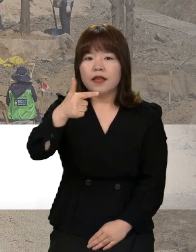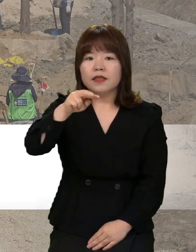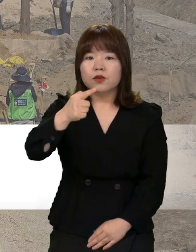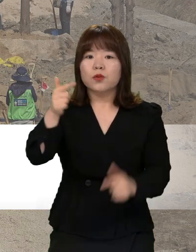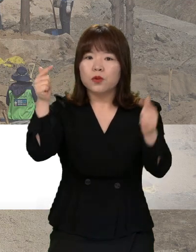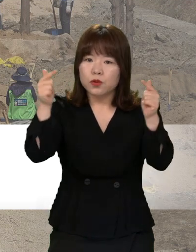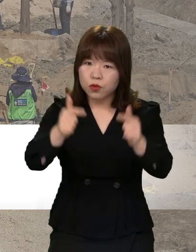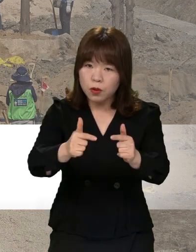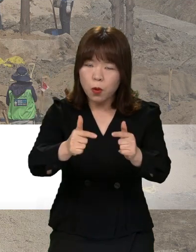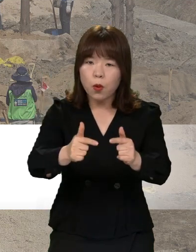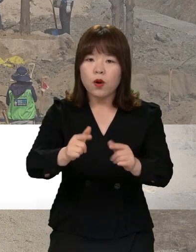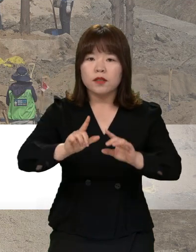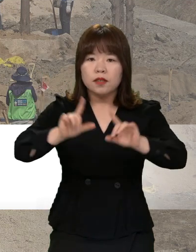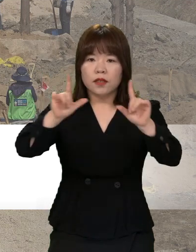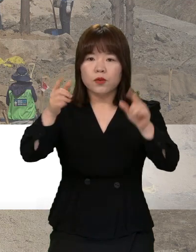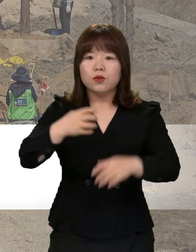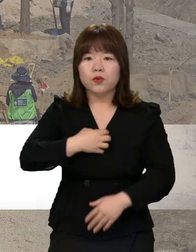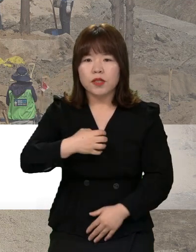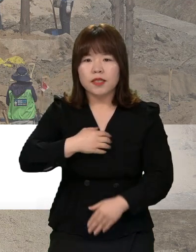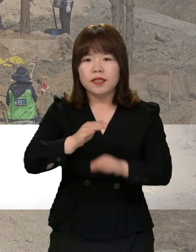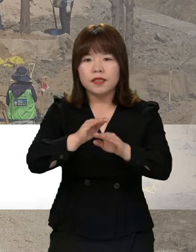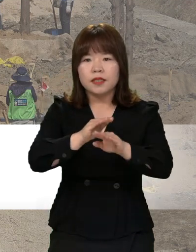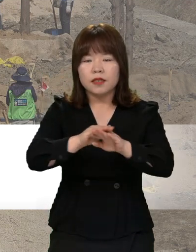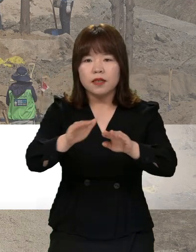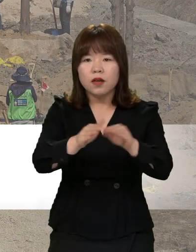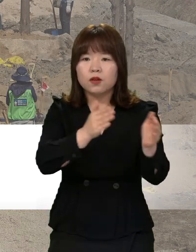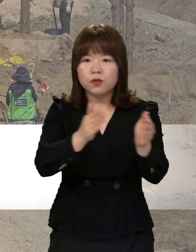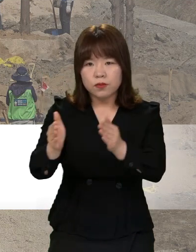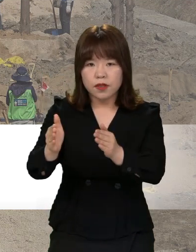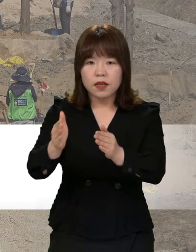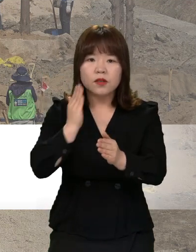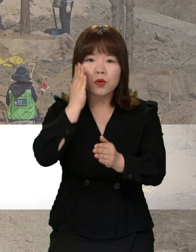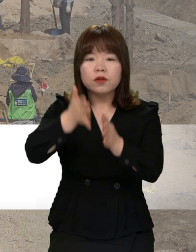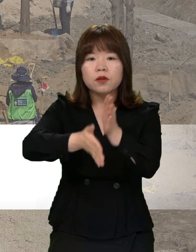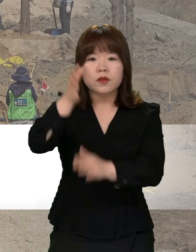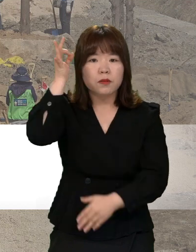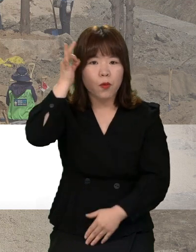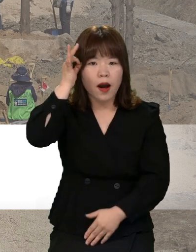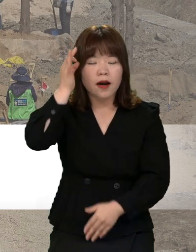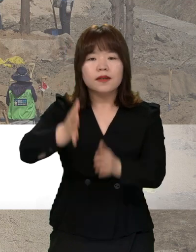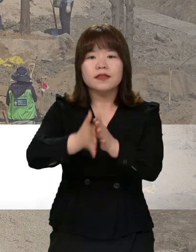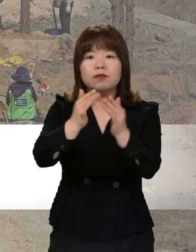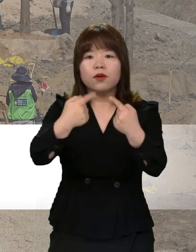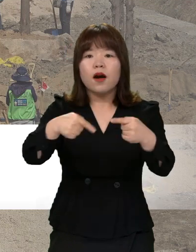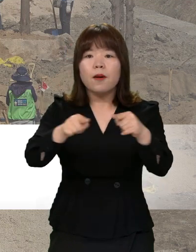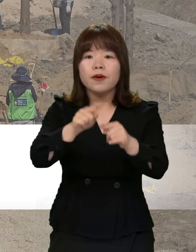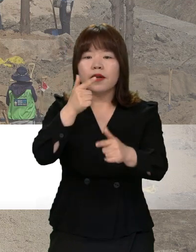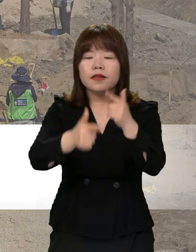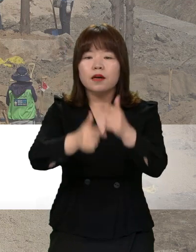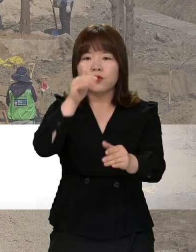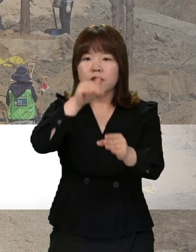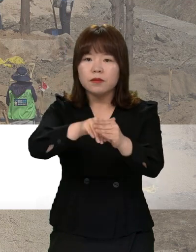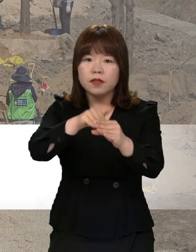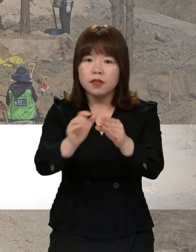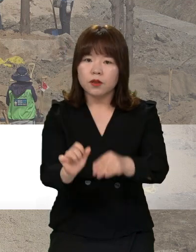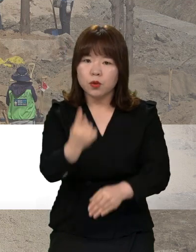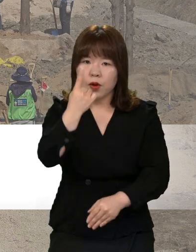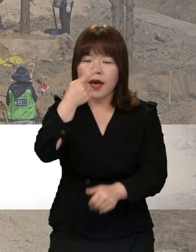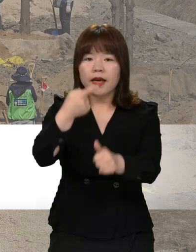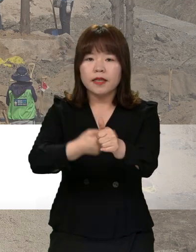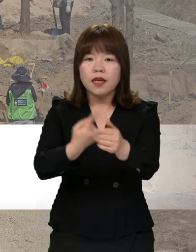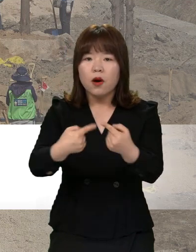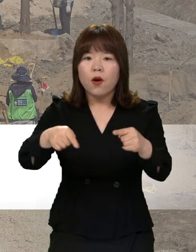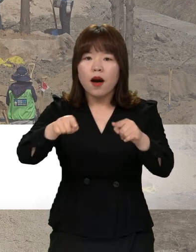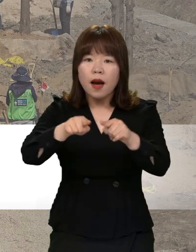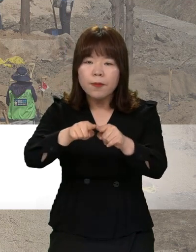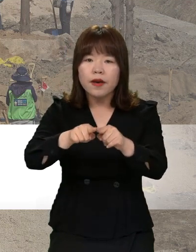탄소 중립 실현 등 기후 위기에 대응하는 녹색 도시 포항, 시민과 함께하는 나무 심기를 통해 자연과 공존하는